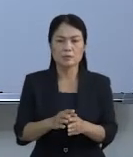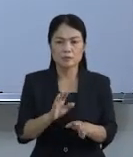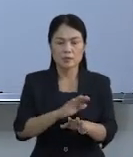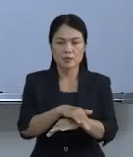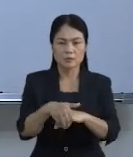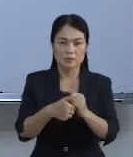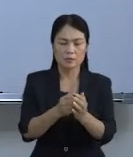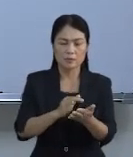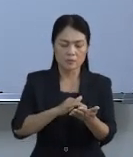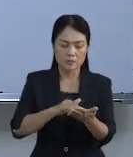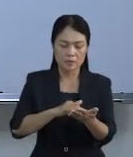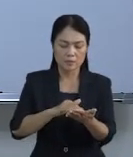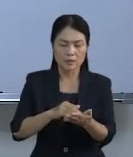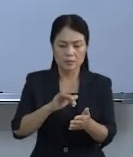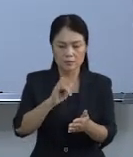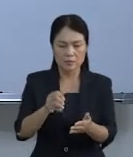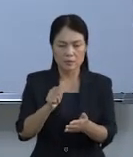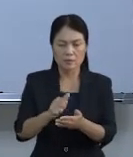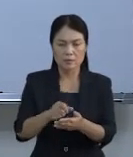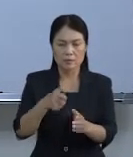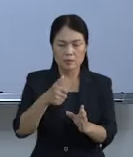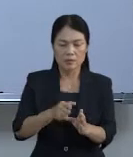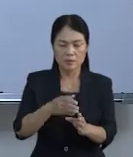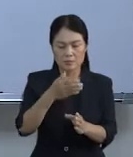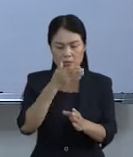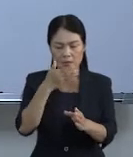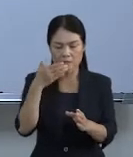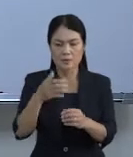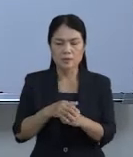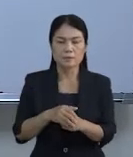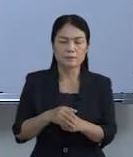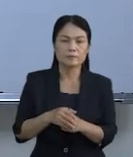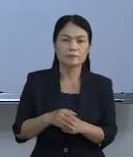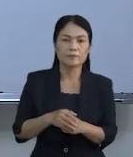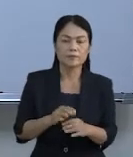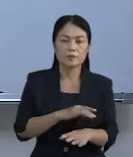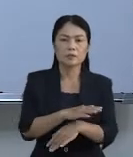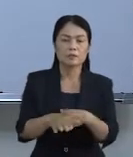đáy nâng sờ bú nâng chèo nâng ngạc cối hay bẹo mát nè con á và